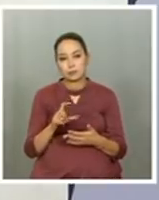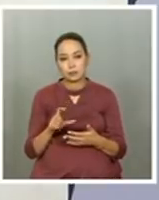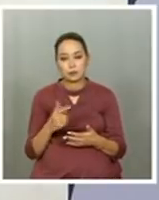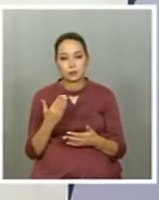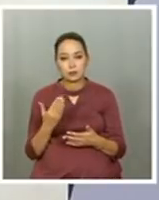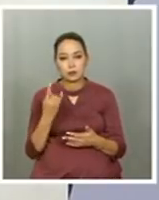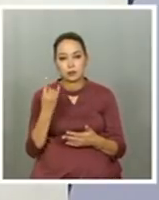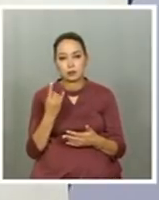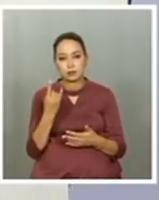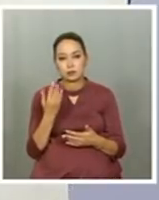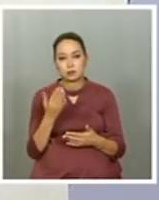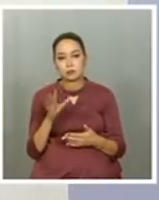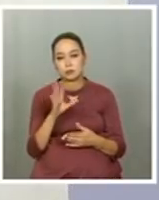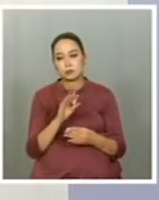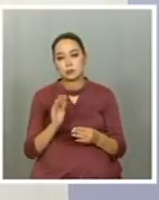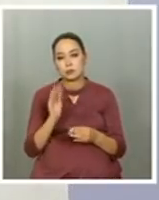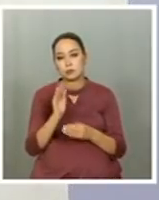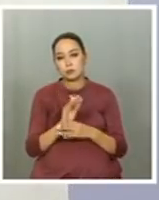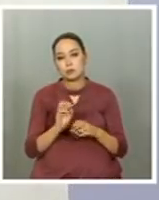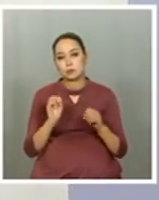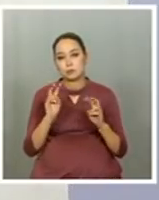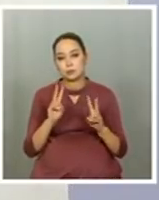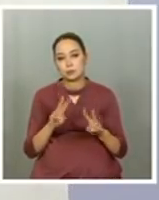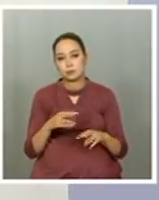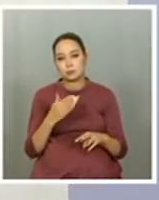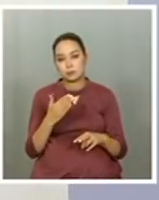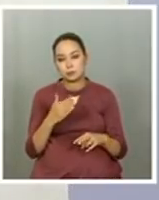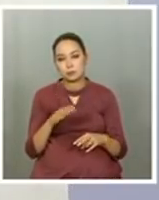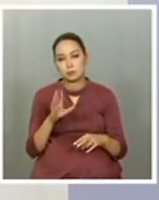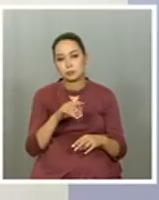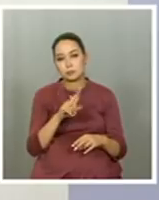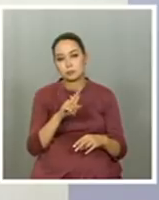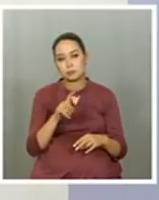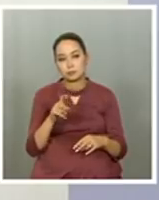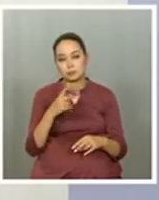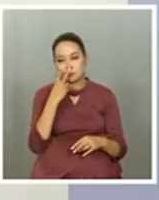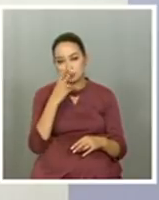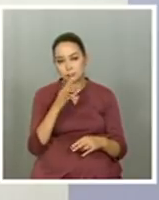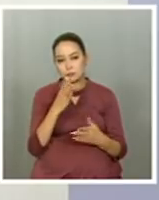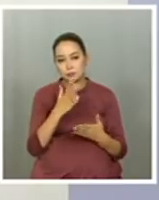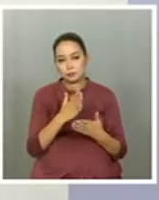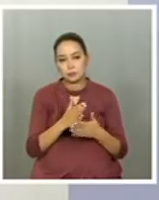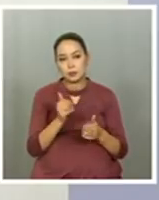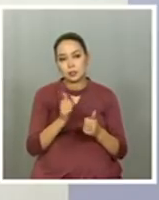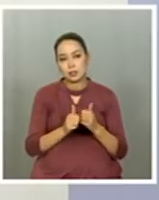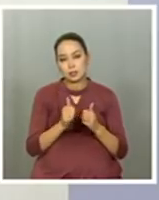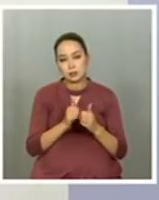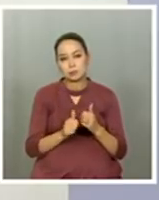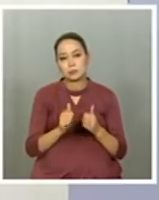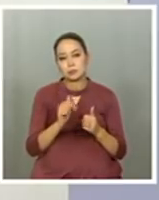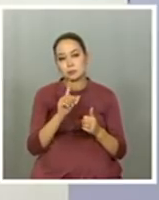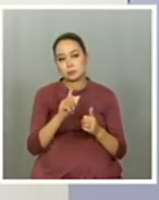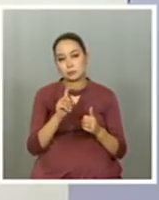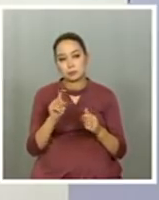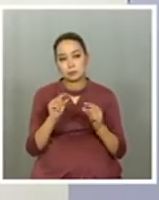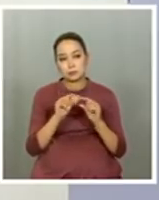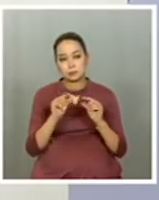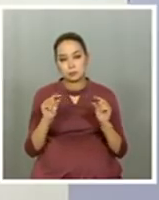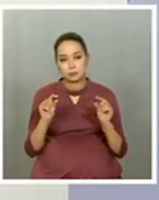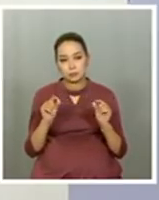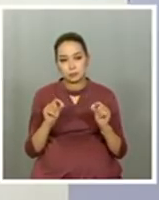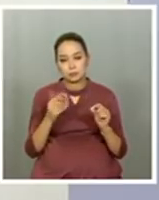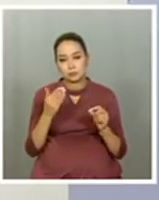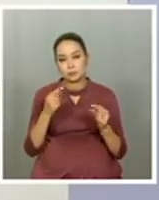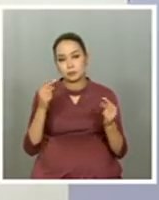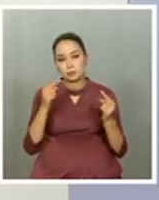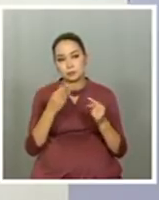біз қосымшаға орналастырған батырмалар көрініп тұр. Енді әрбір батырманың қасиеттерін